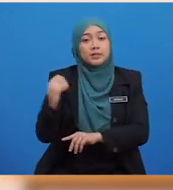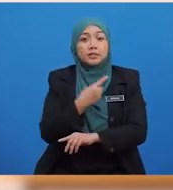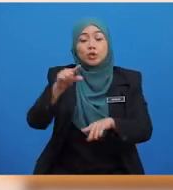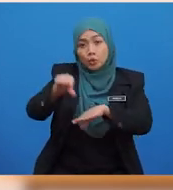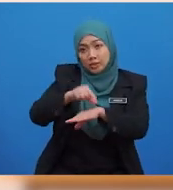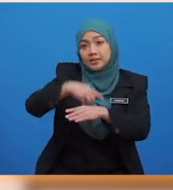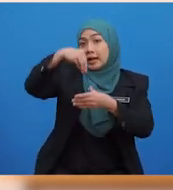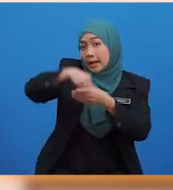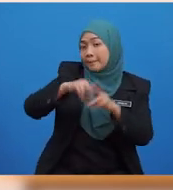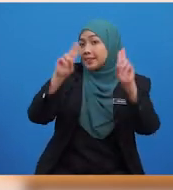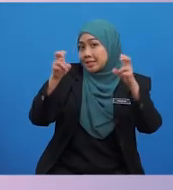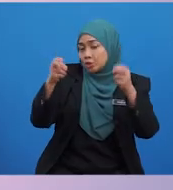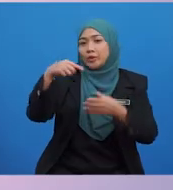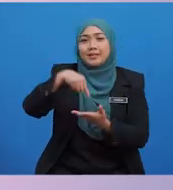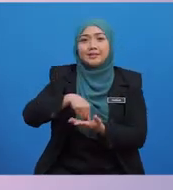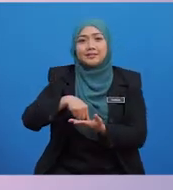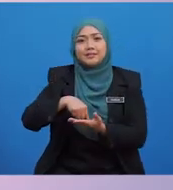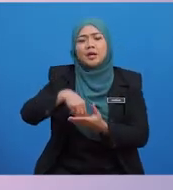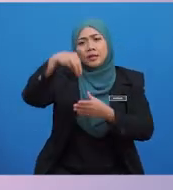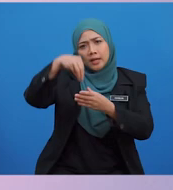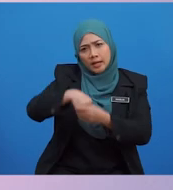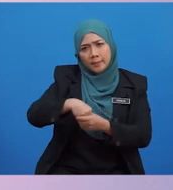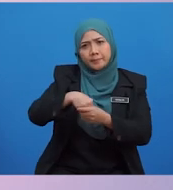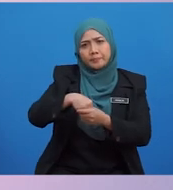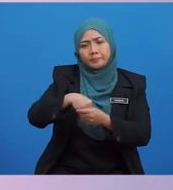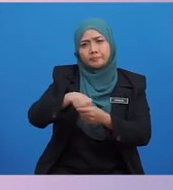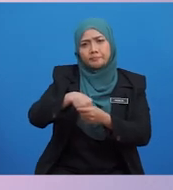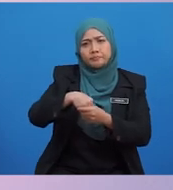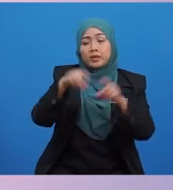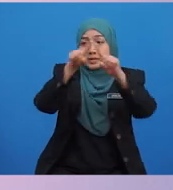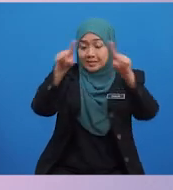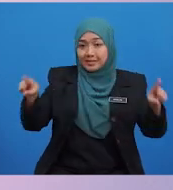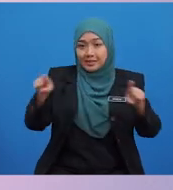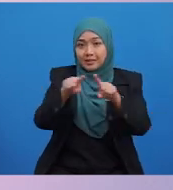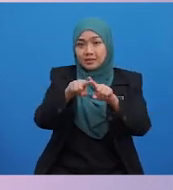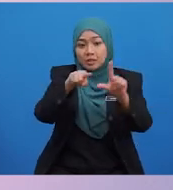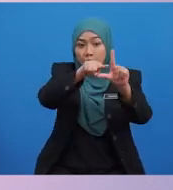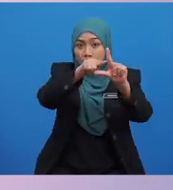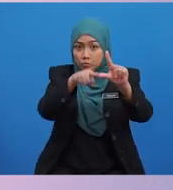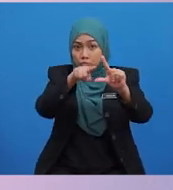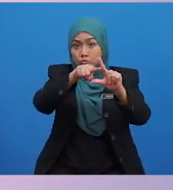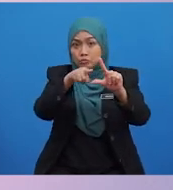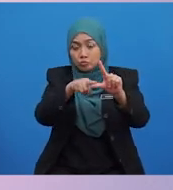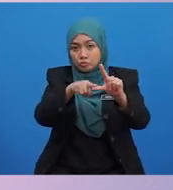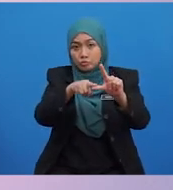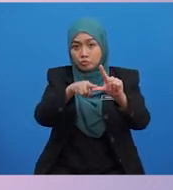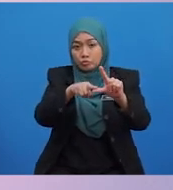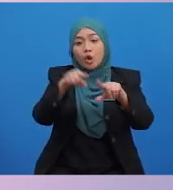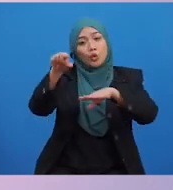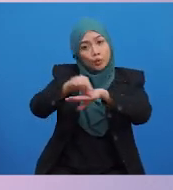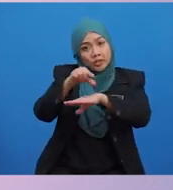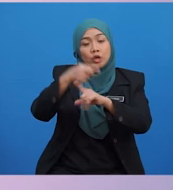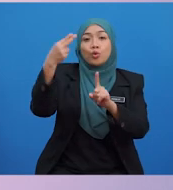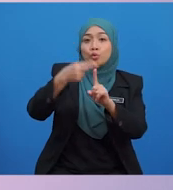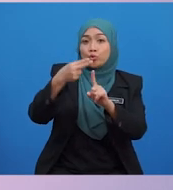bagi sebarang segitiga Buju atau sudut akan dinamakan menggunakan huruf besar